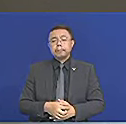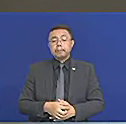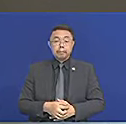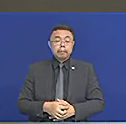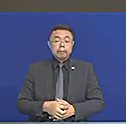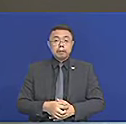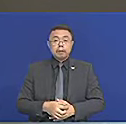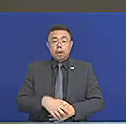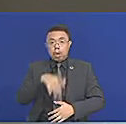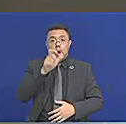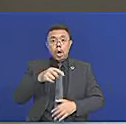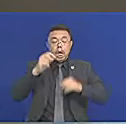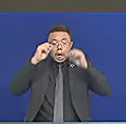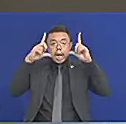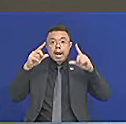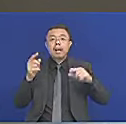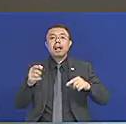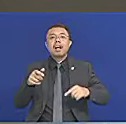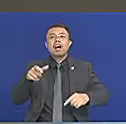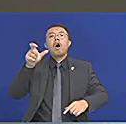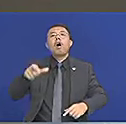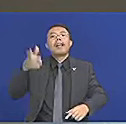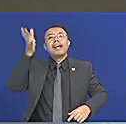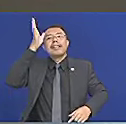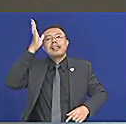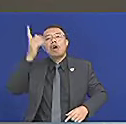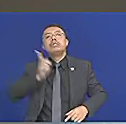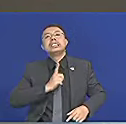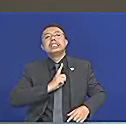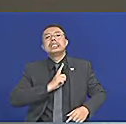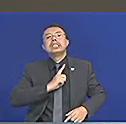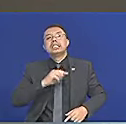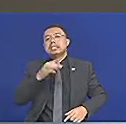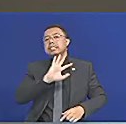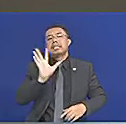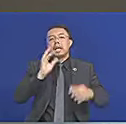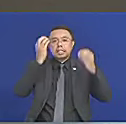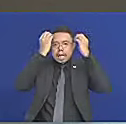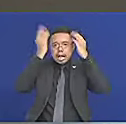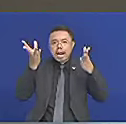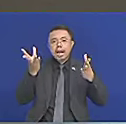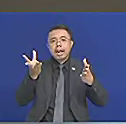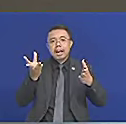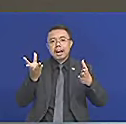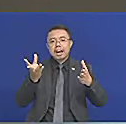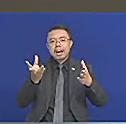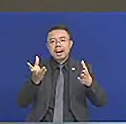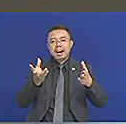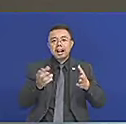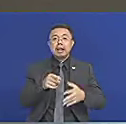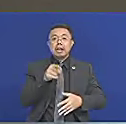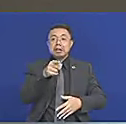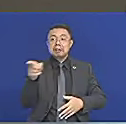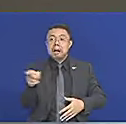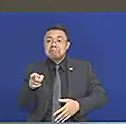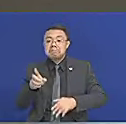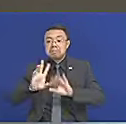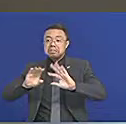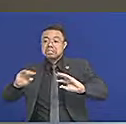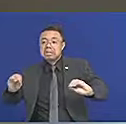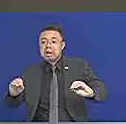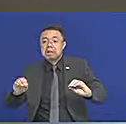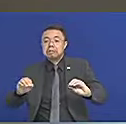Dan heran ya, manusia kok gak tahu diri dan gak sadar bahwa perilaku kamu itu jahat